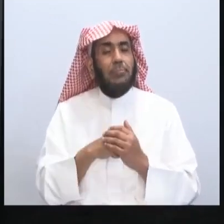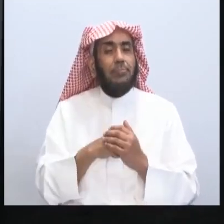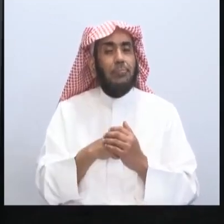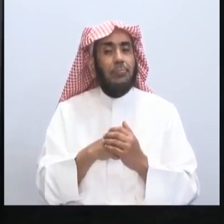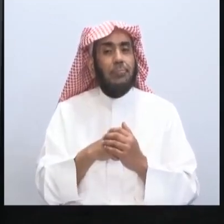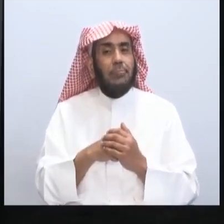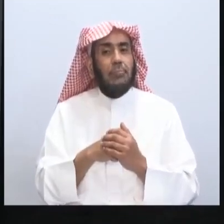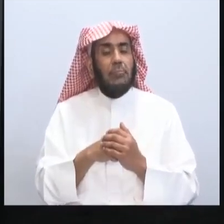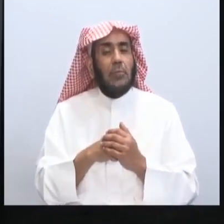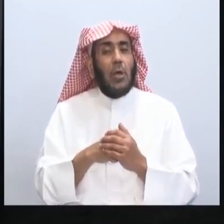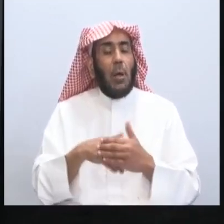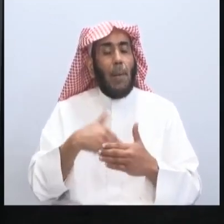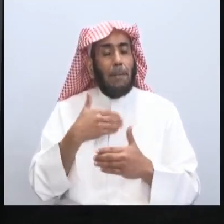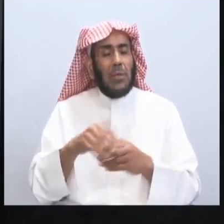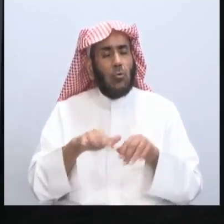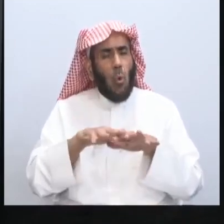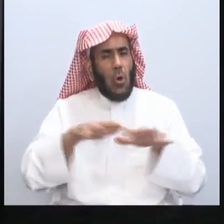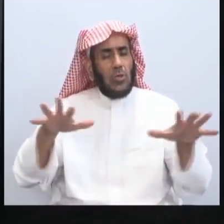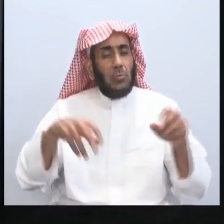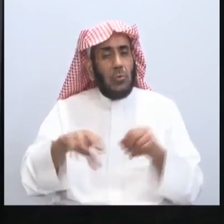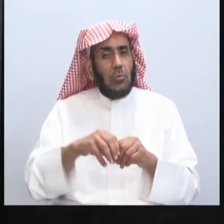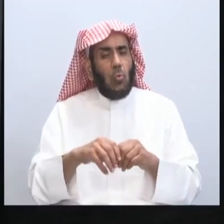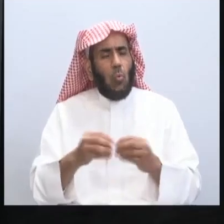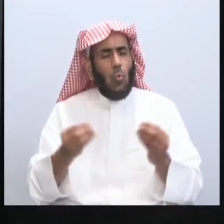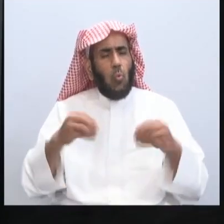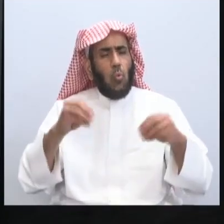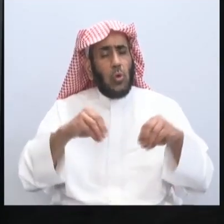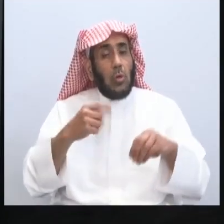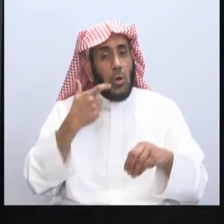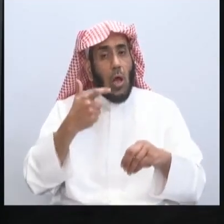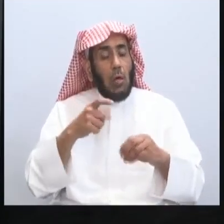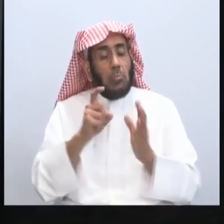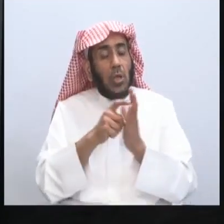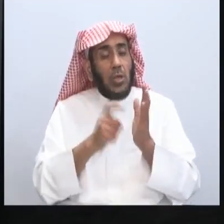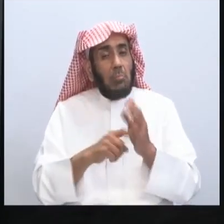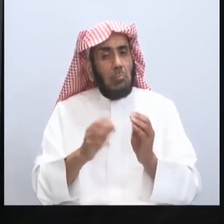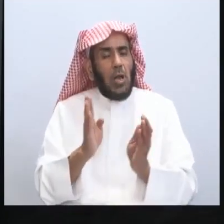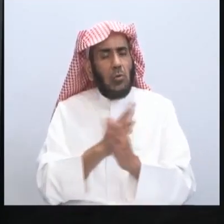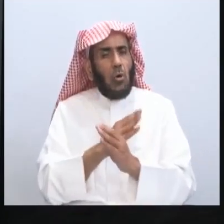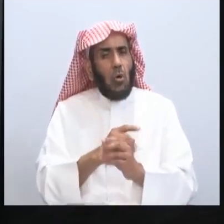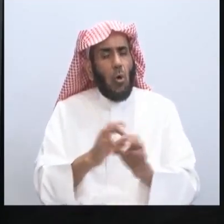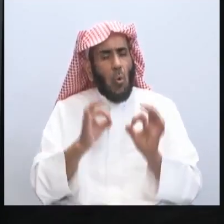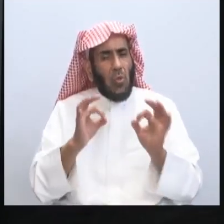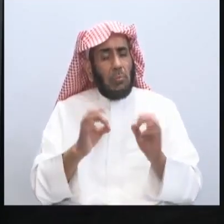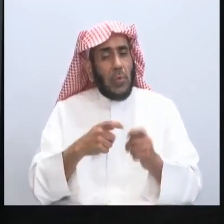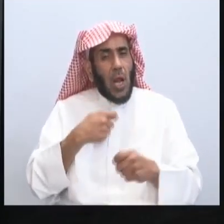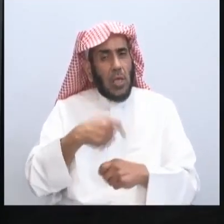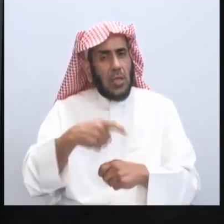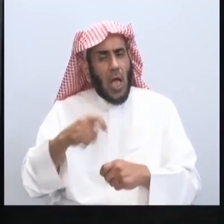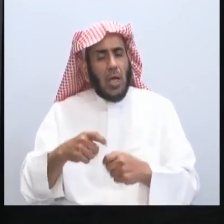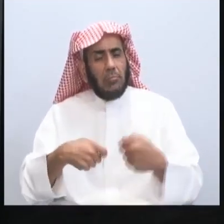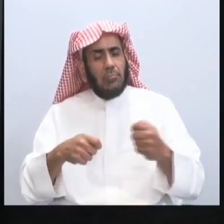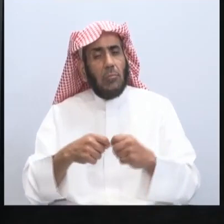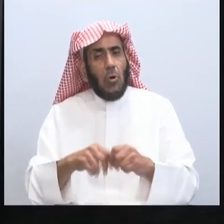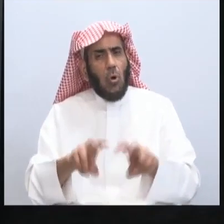عمر وبعد مع البلاد وزادت العنايه بتنظيم الاسواق وضبط الاسعار